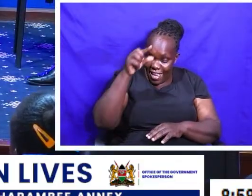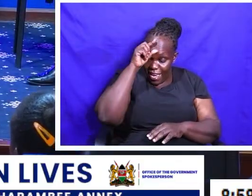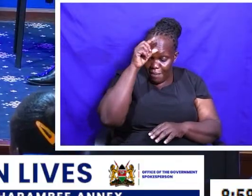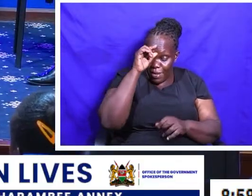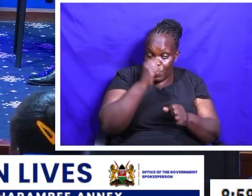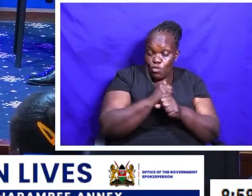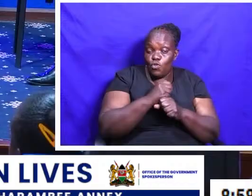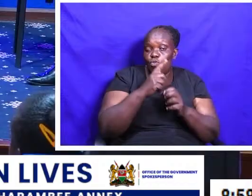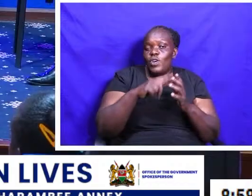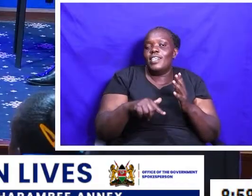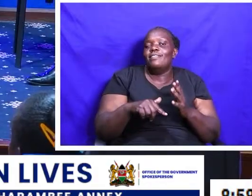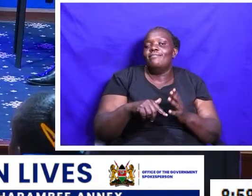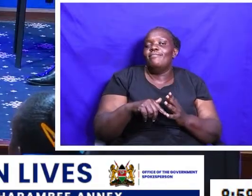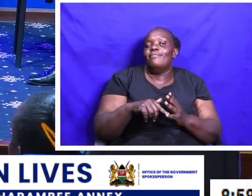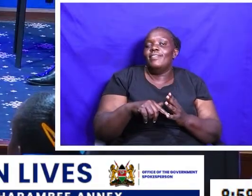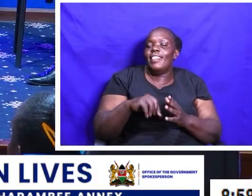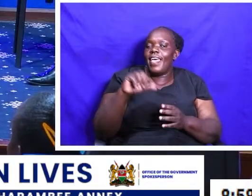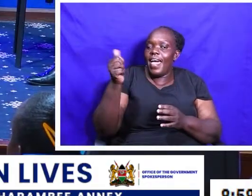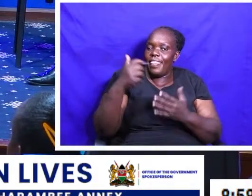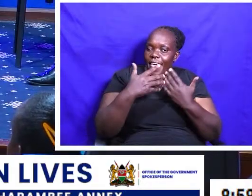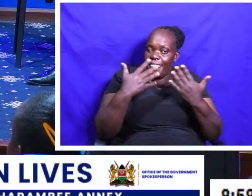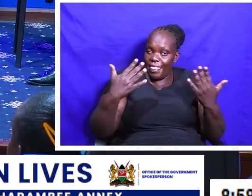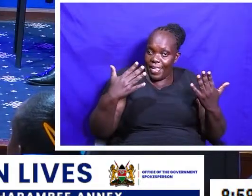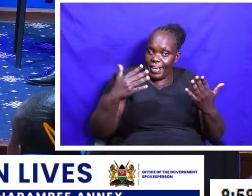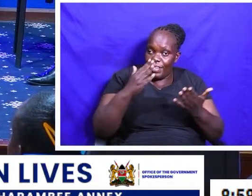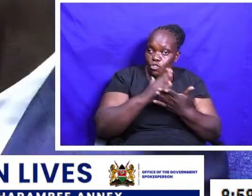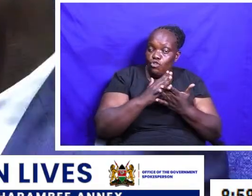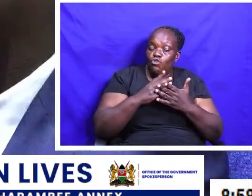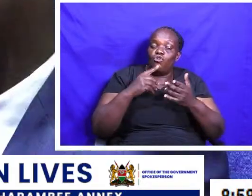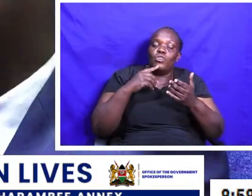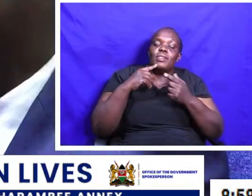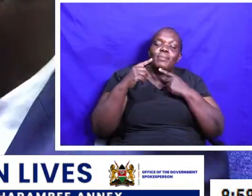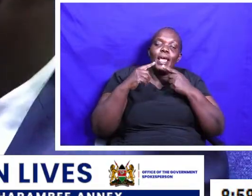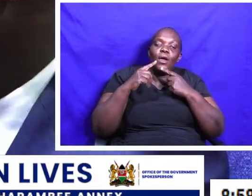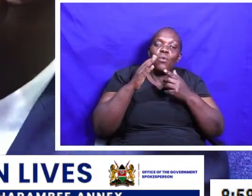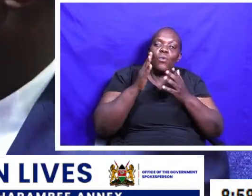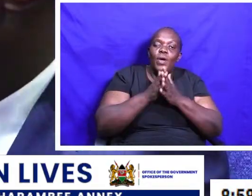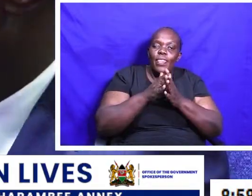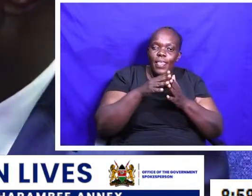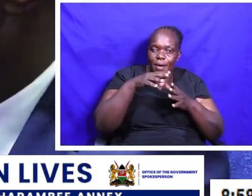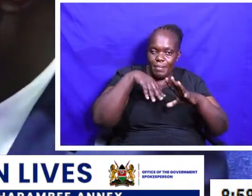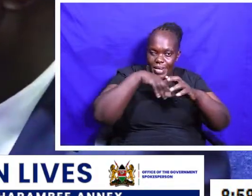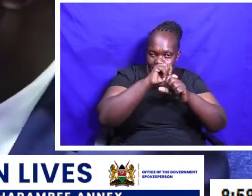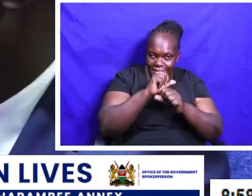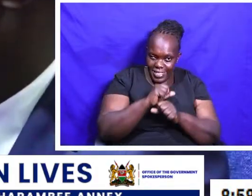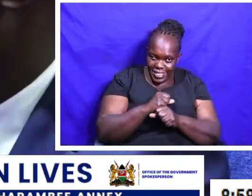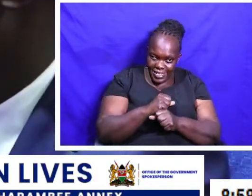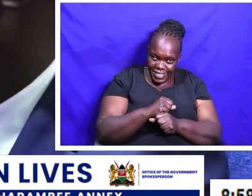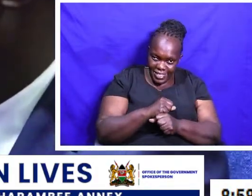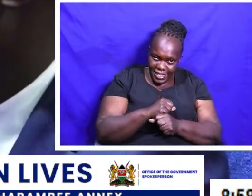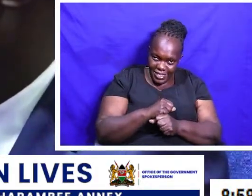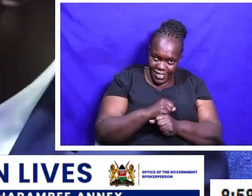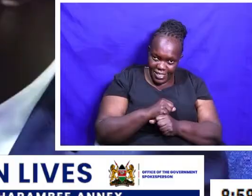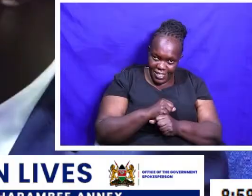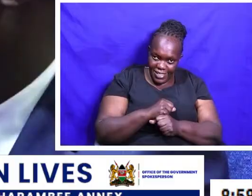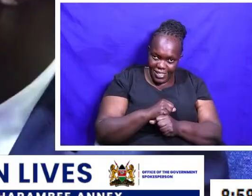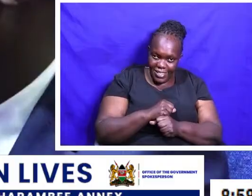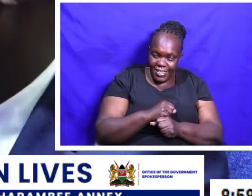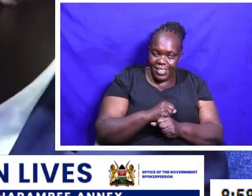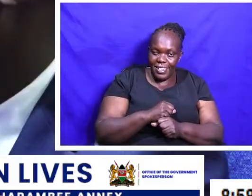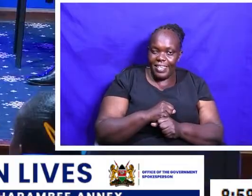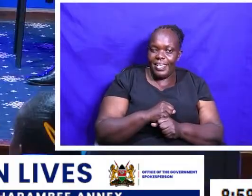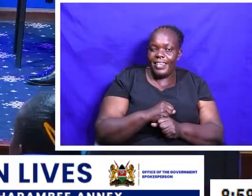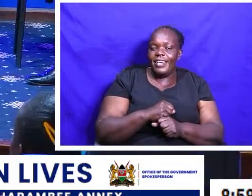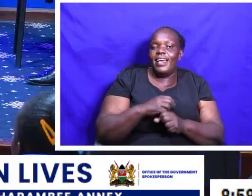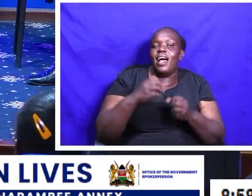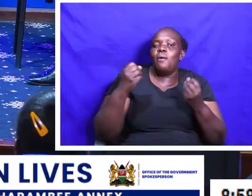else has the government been able to do? Serikali imefanyia nini kama? The other thing ambayo tuliongea na rais pia ni mambo ya empowerment. Ngoja kidogo. Hapa nimekimbia. So